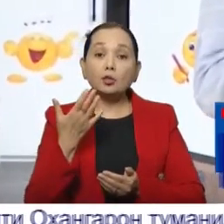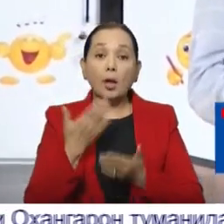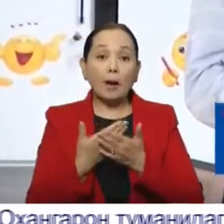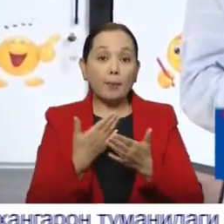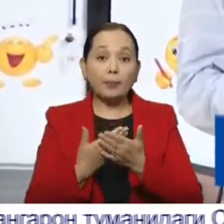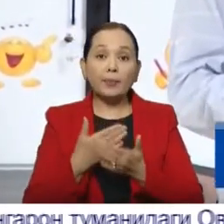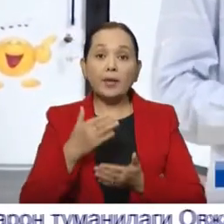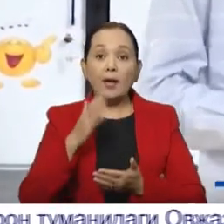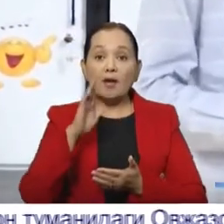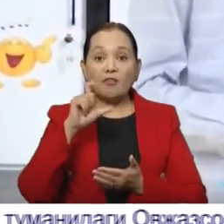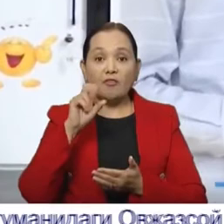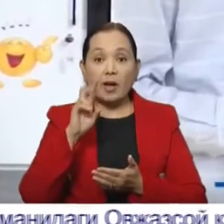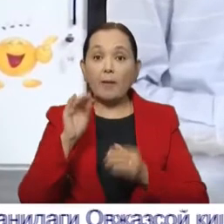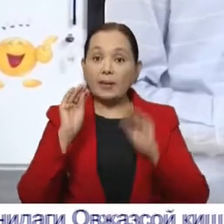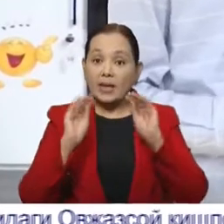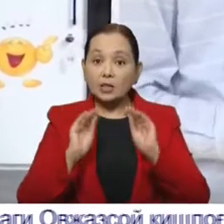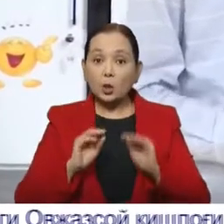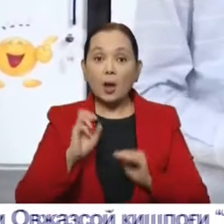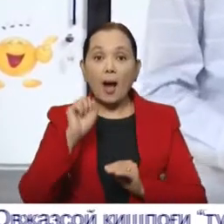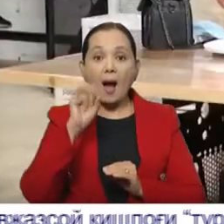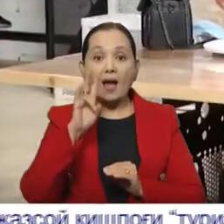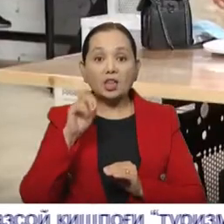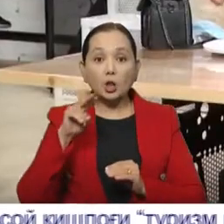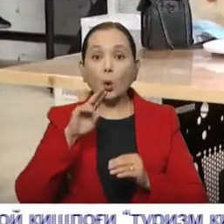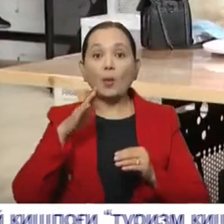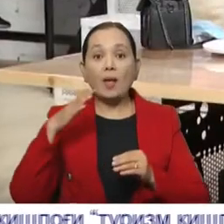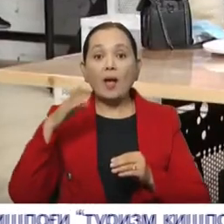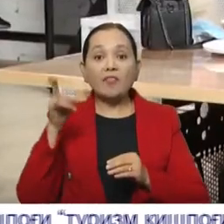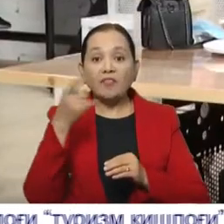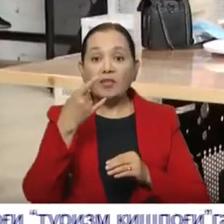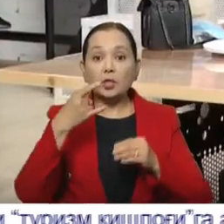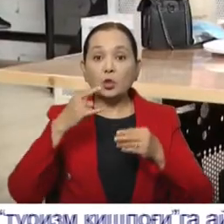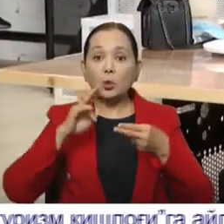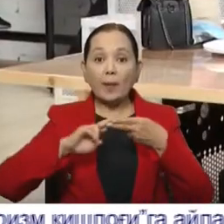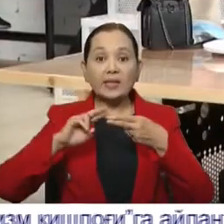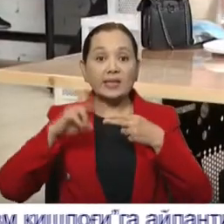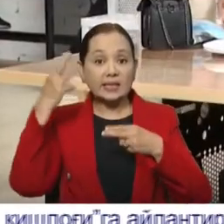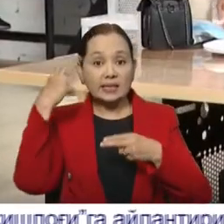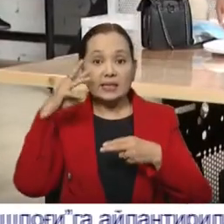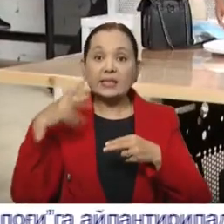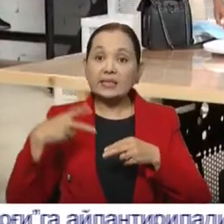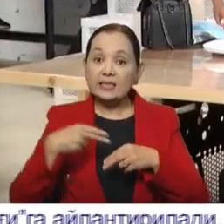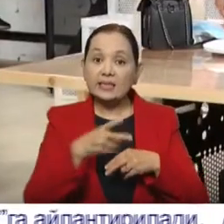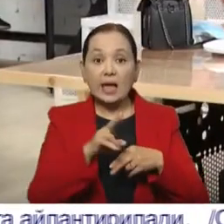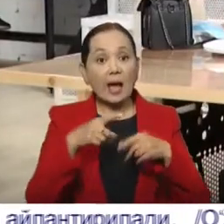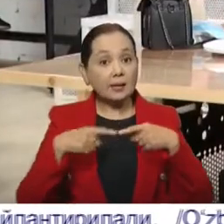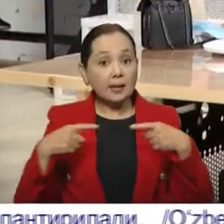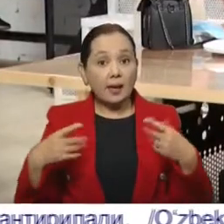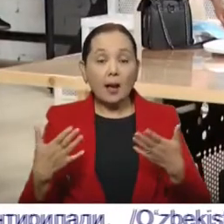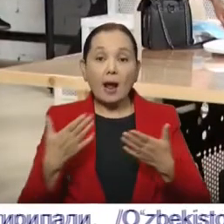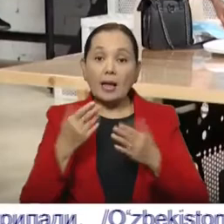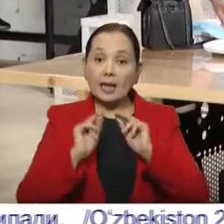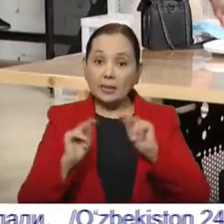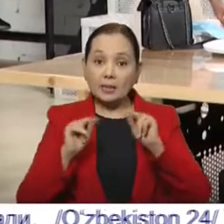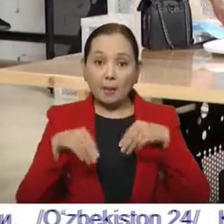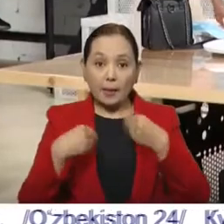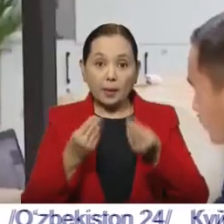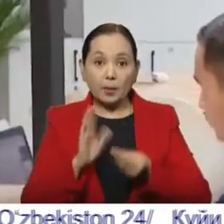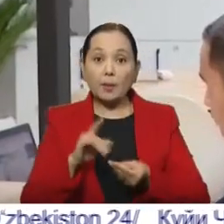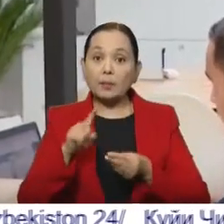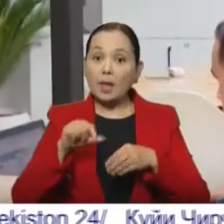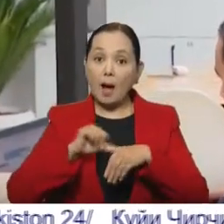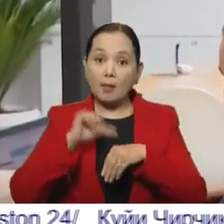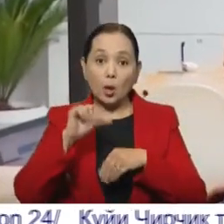veb dasturlash, Android dasturlash, video montaj, arxitektura dizayn yo'nalishlari bo'yicha yoshlarga tahsil berib kelyapmiz. Bizda